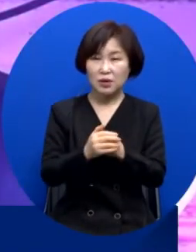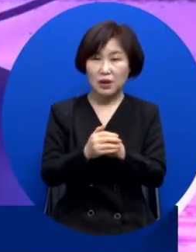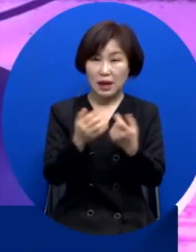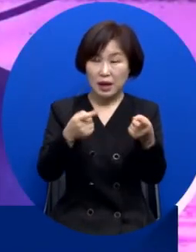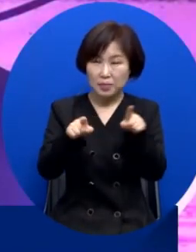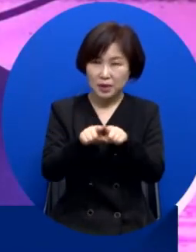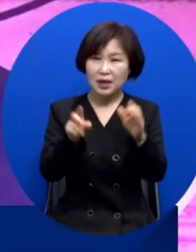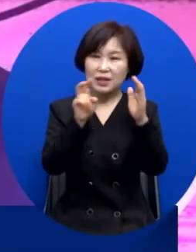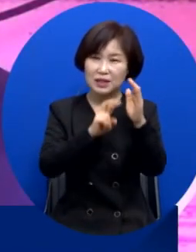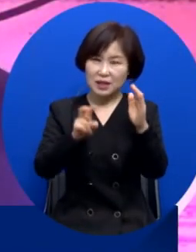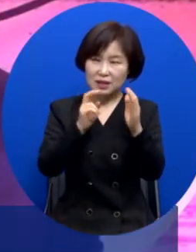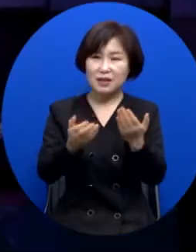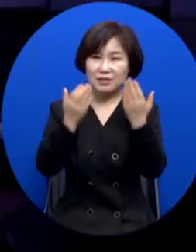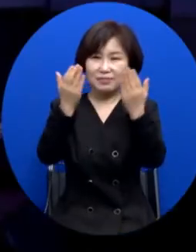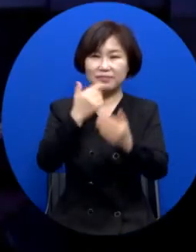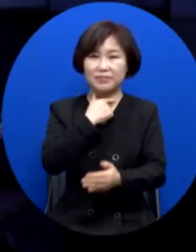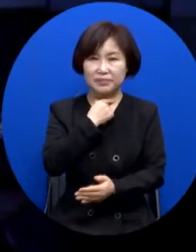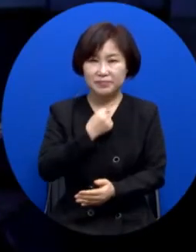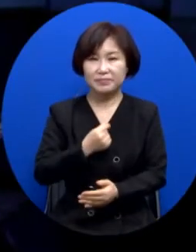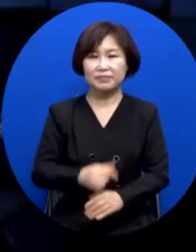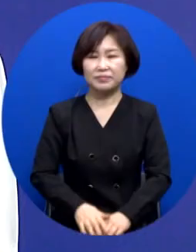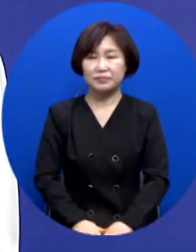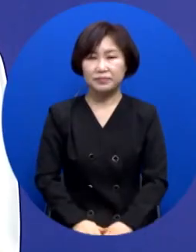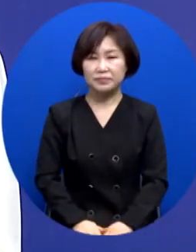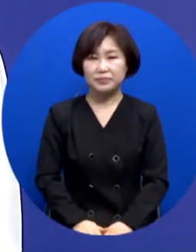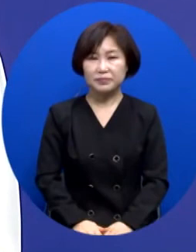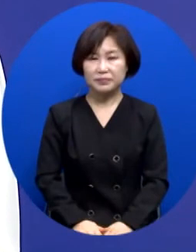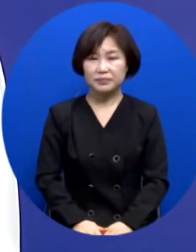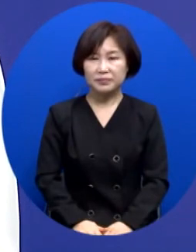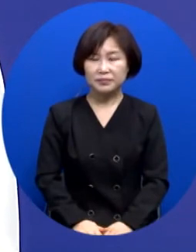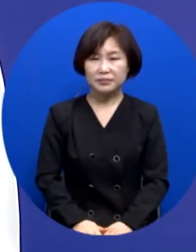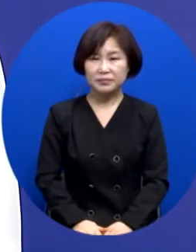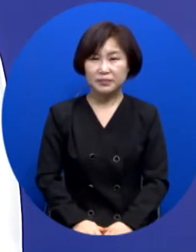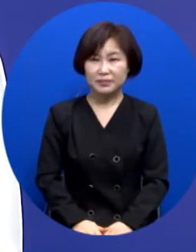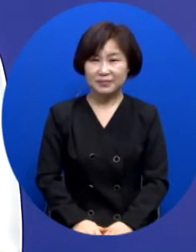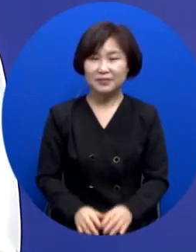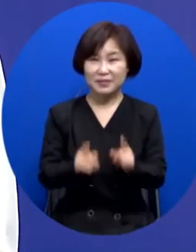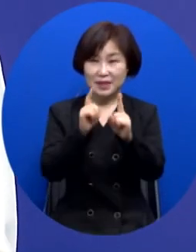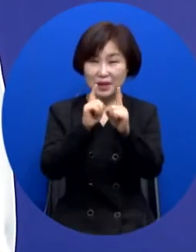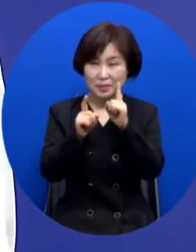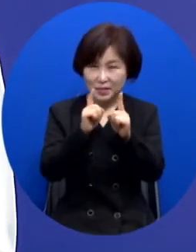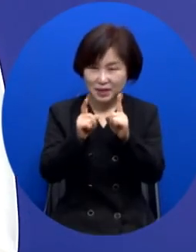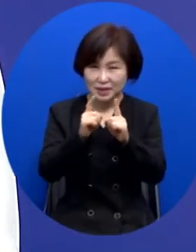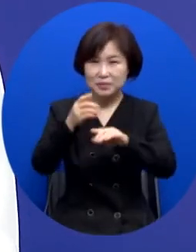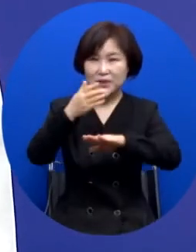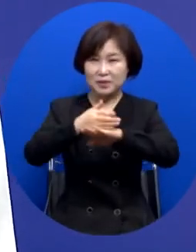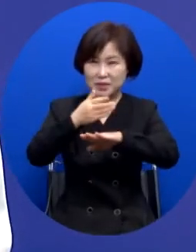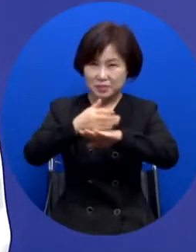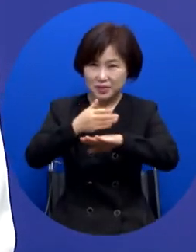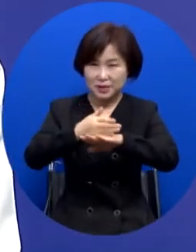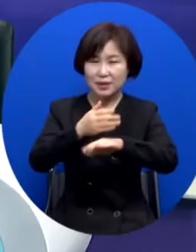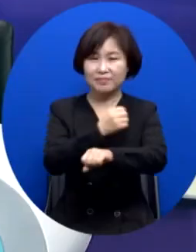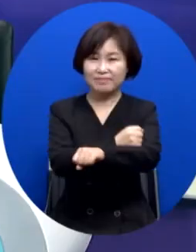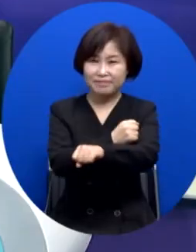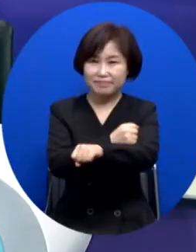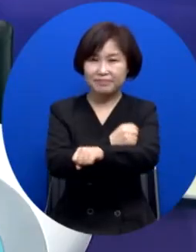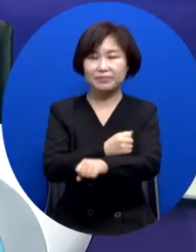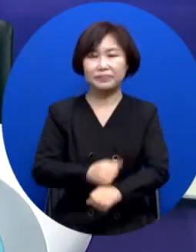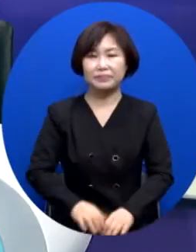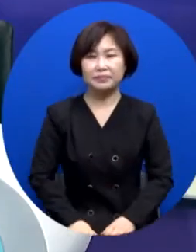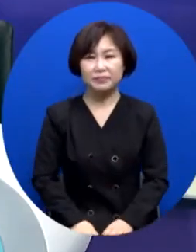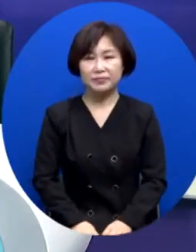함께 찬양하고 싶습니다. 네, 오늘 말씀 여기까지 듣겠습니다. 박세현 기자 수고하셨습니다.